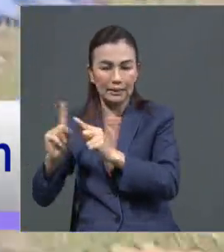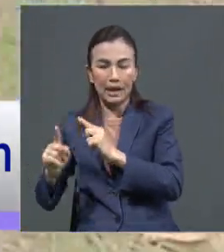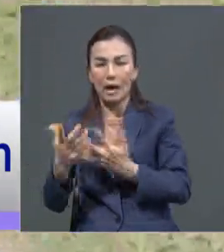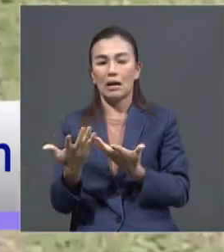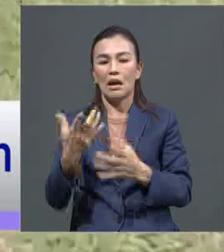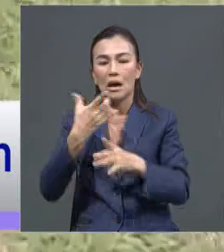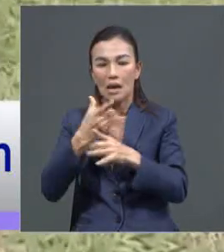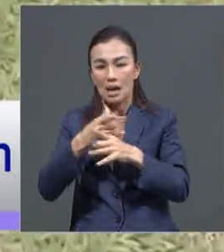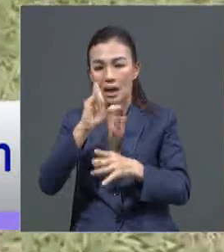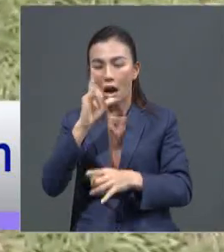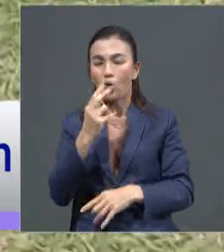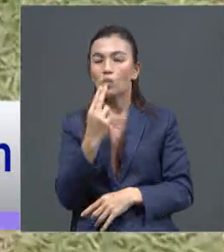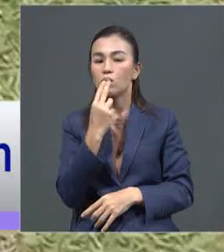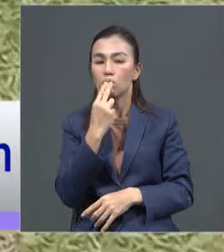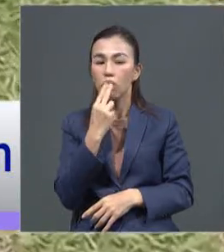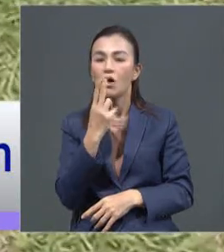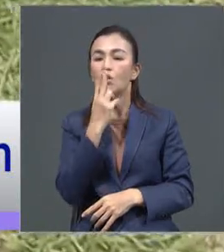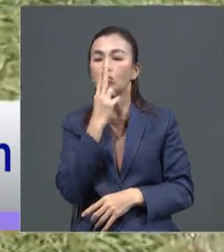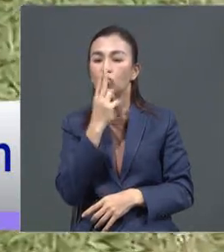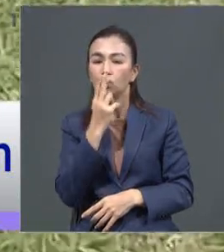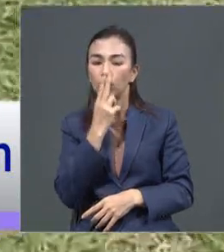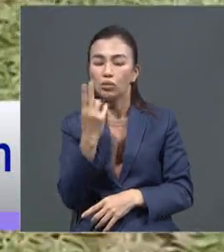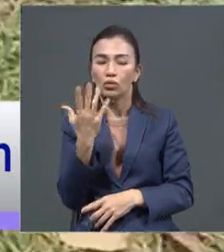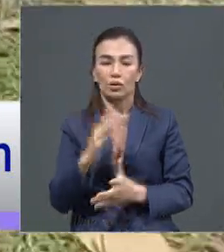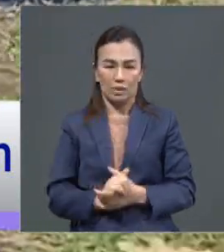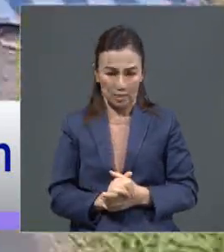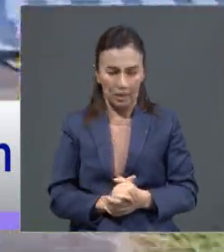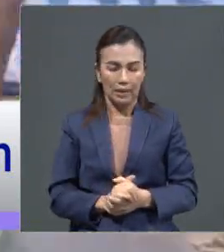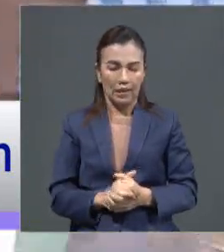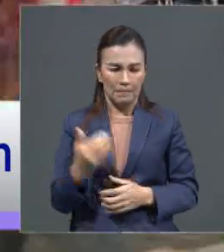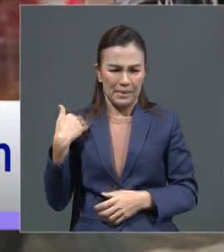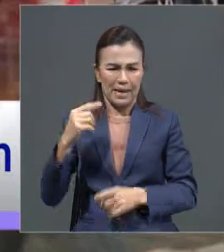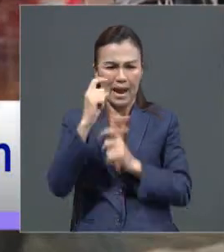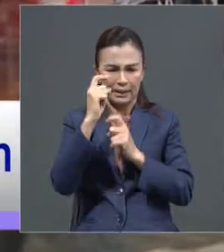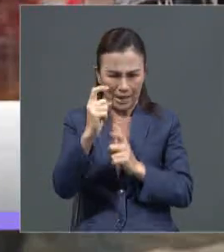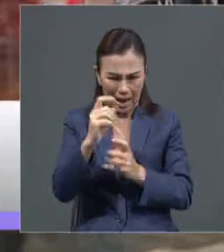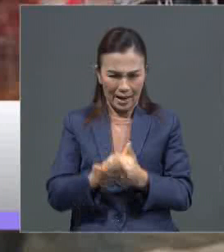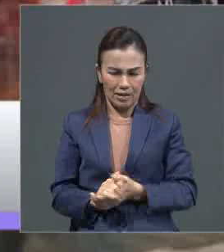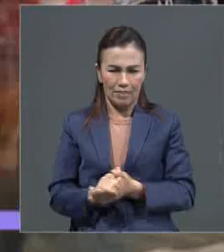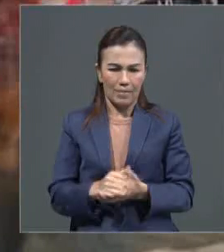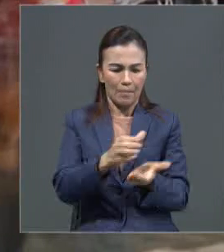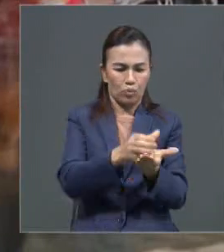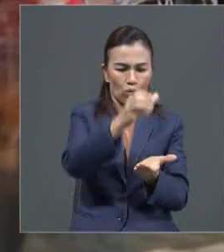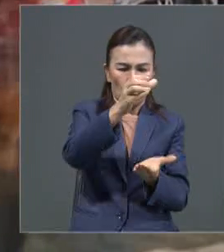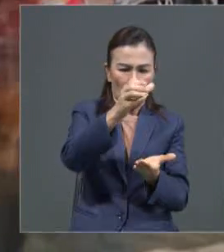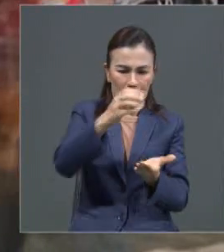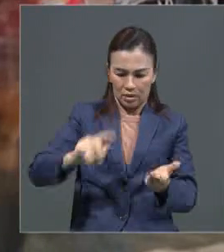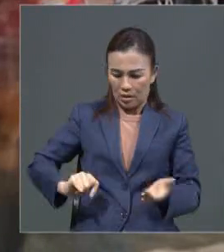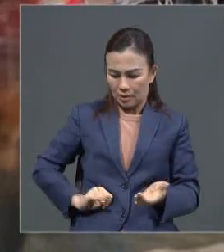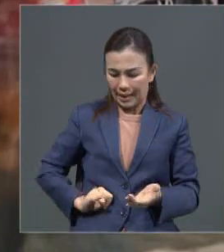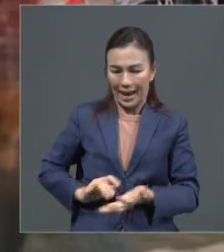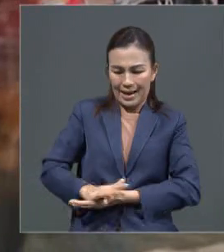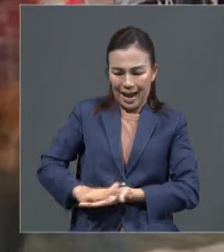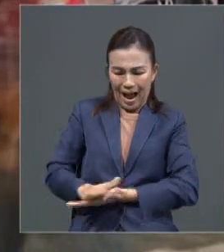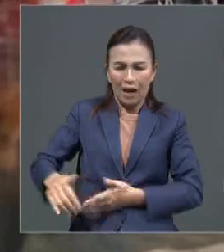สุรามีทั้งบุหรี่ต่างประเทศอย่างที่เรียนไปอีกอันนึงที่น่ากลัวมามากน้ำยาฟอกไตอืซึ่งอยู่ในการควบคุม